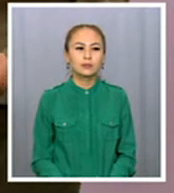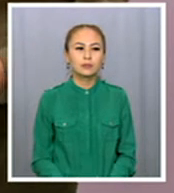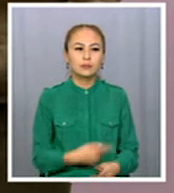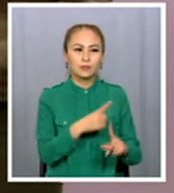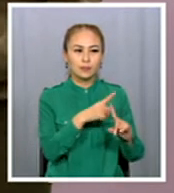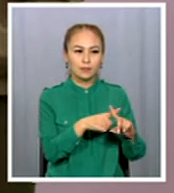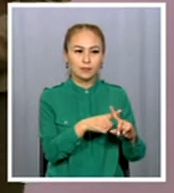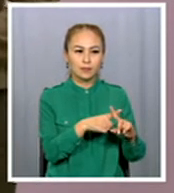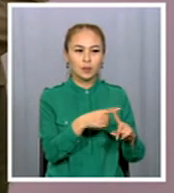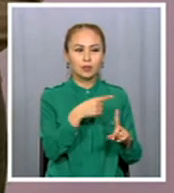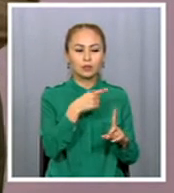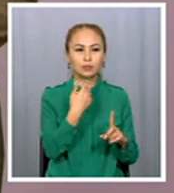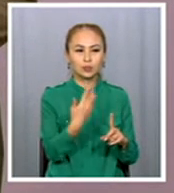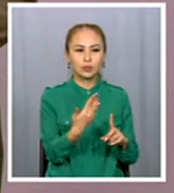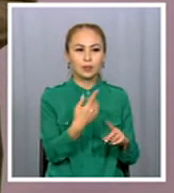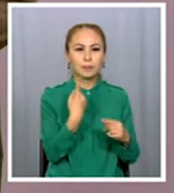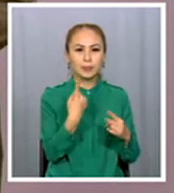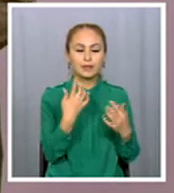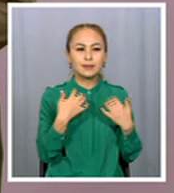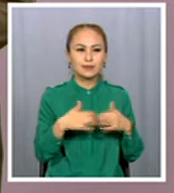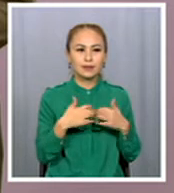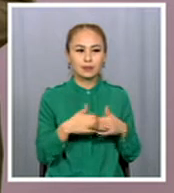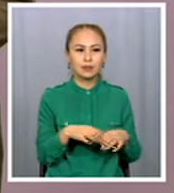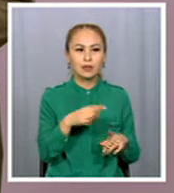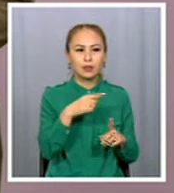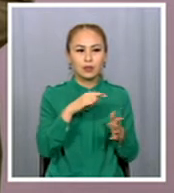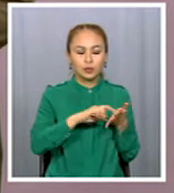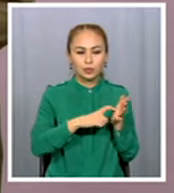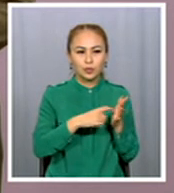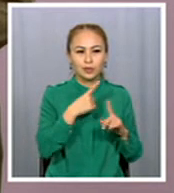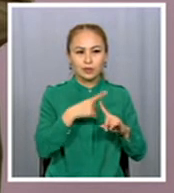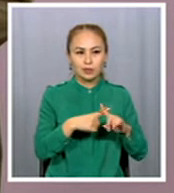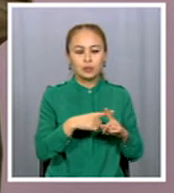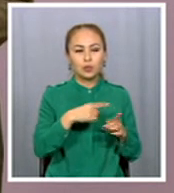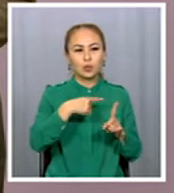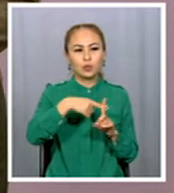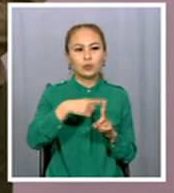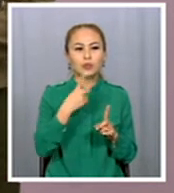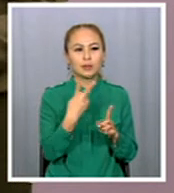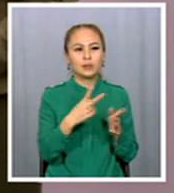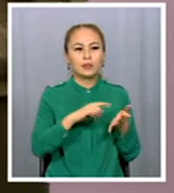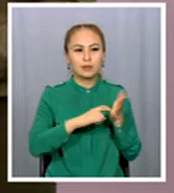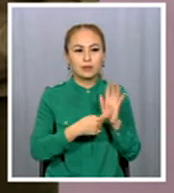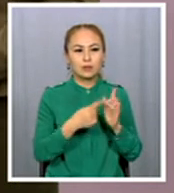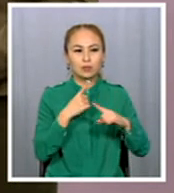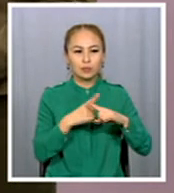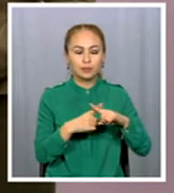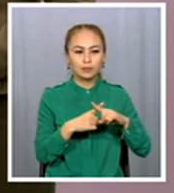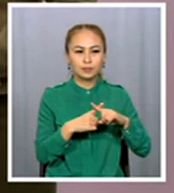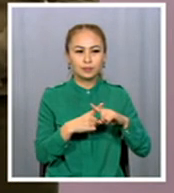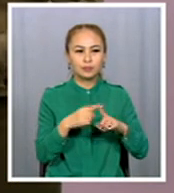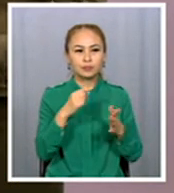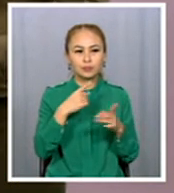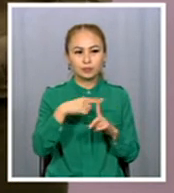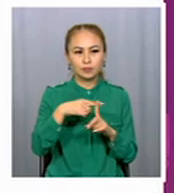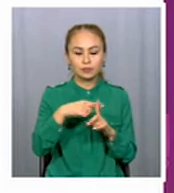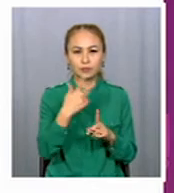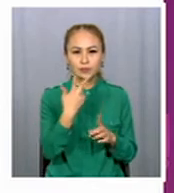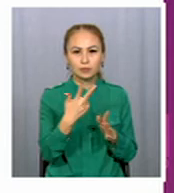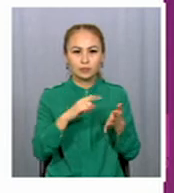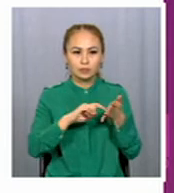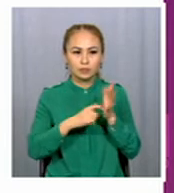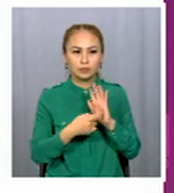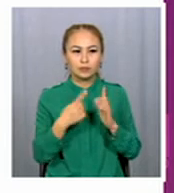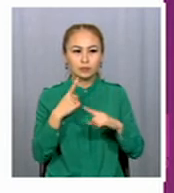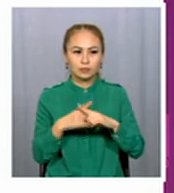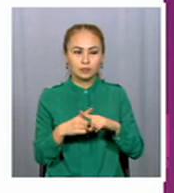X бұл бір саны мен x-тің көбейтіндісі түрінде, ал 2x бұл 2 саны мен X